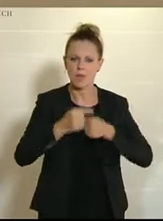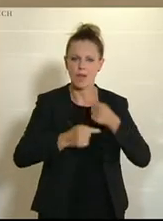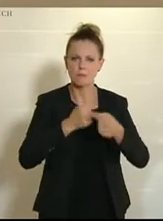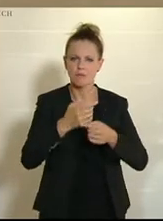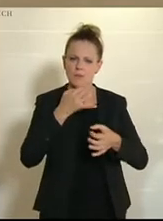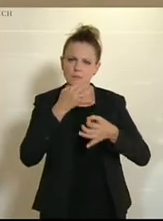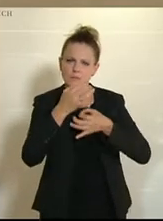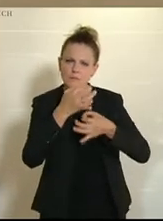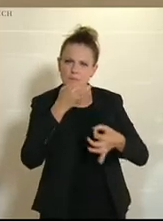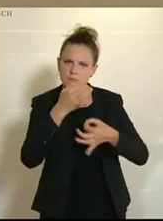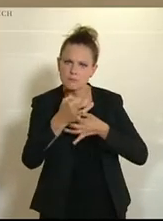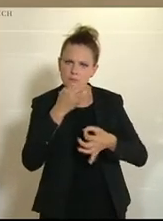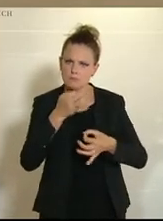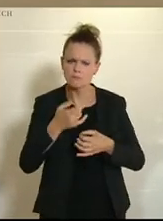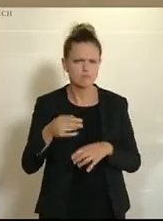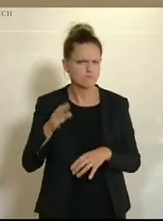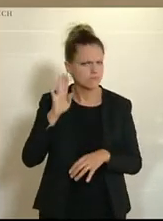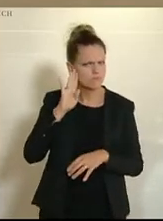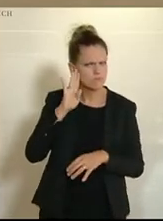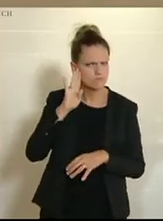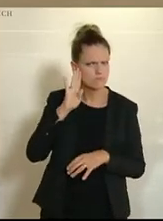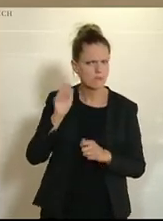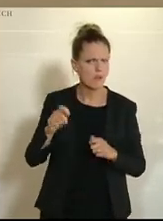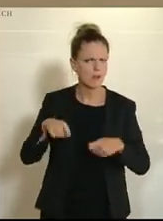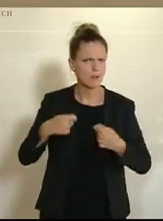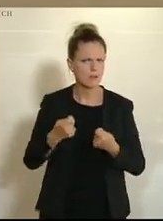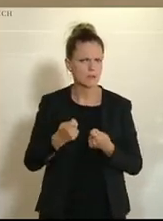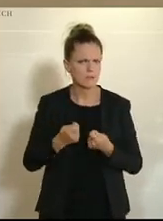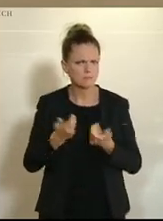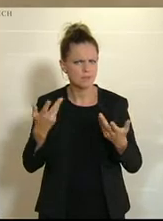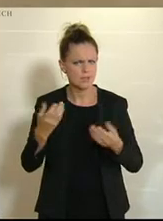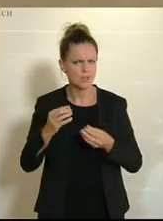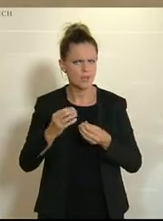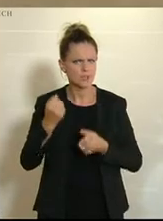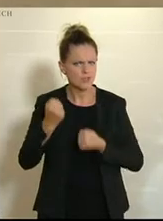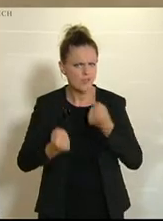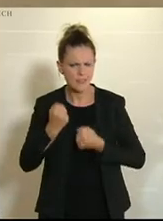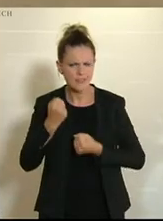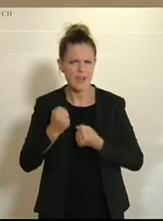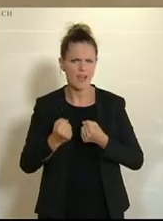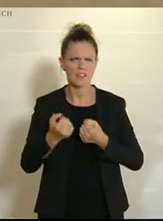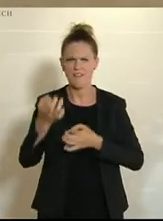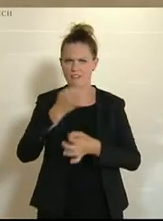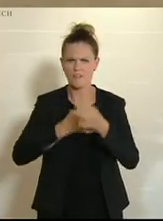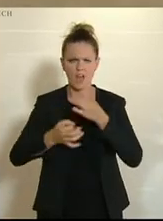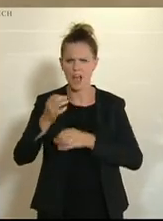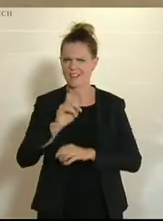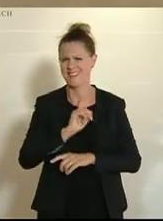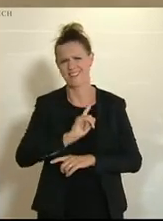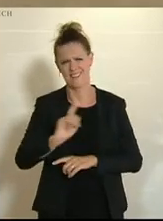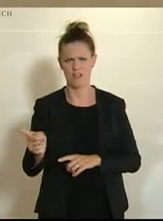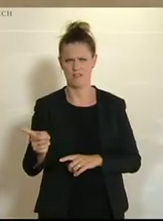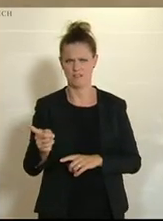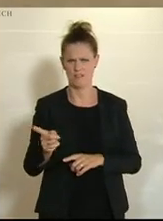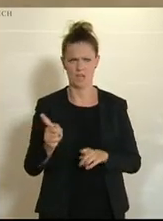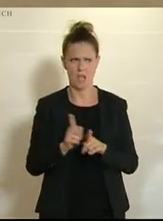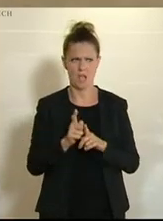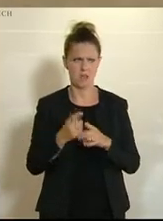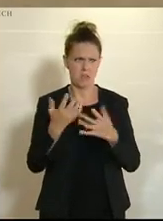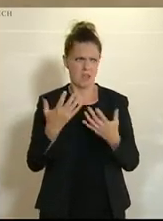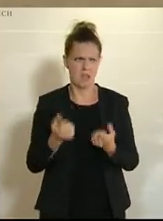Fragestellung. Hier sind uns zu Ohren gekommen eine Reihe von Schwierigkeiten und von Fragen, die man einfach nicht stellen kann, die auch nicht